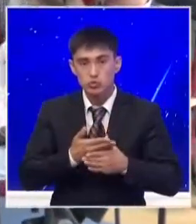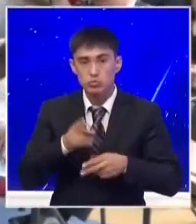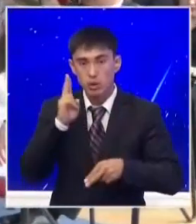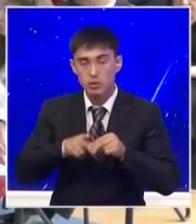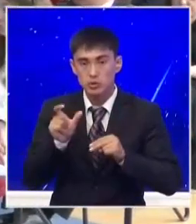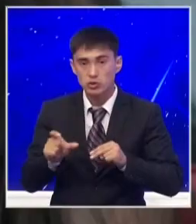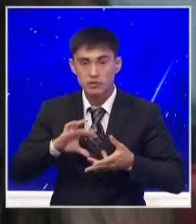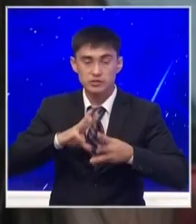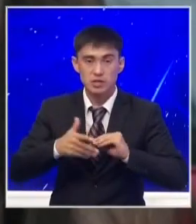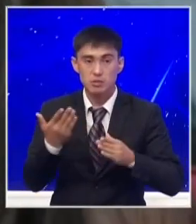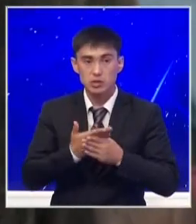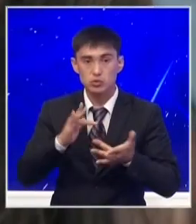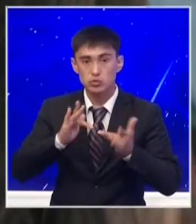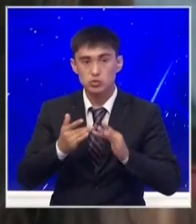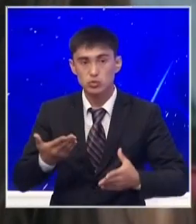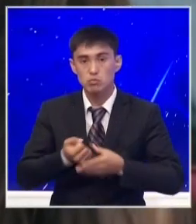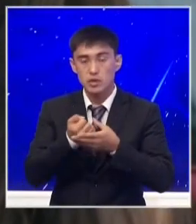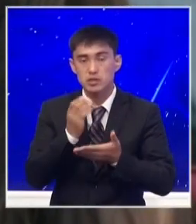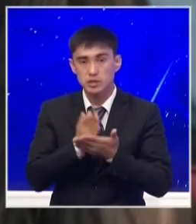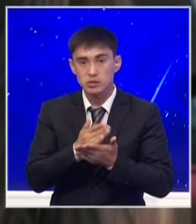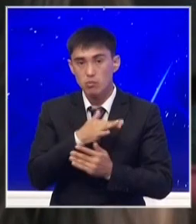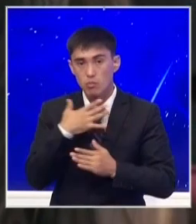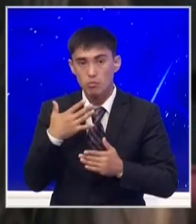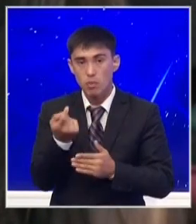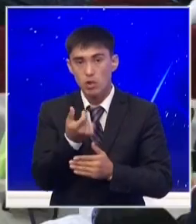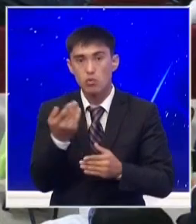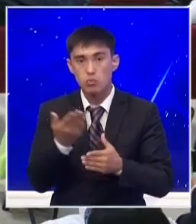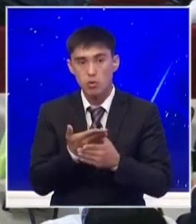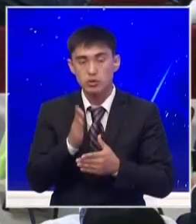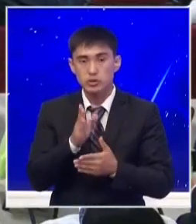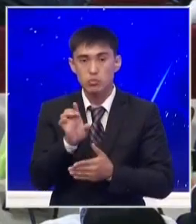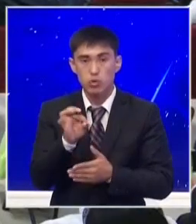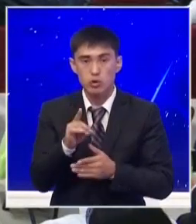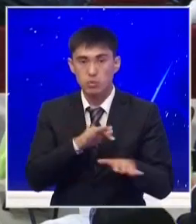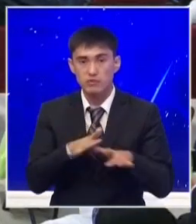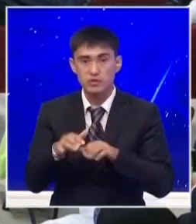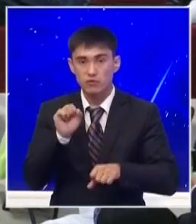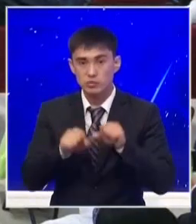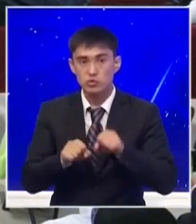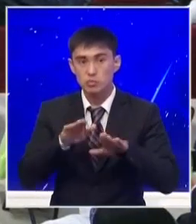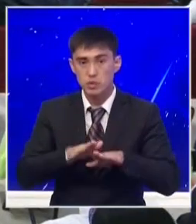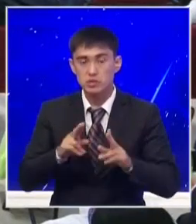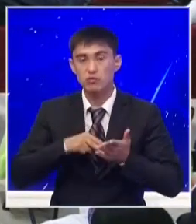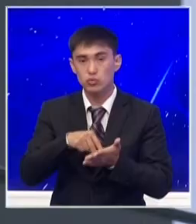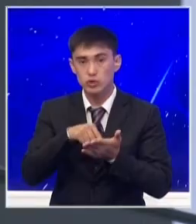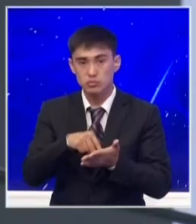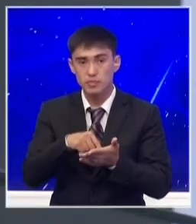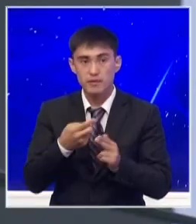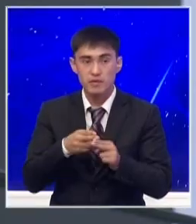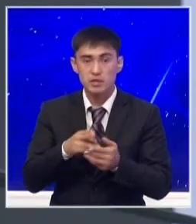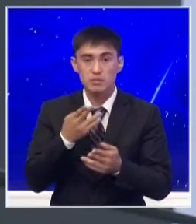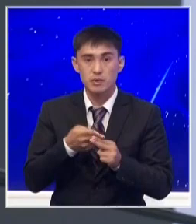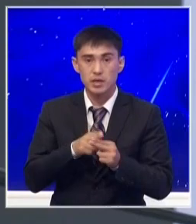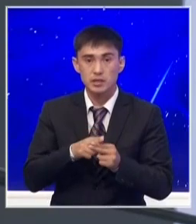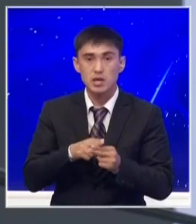в целом оказывают социальную поддержку. Немалую помощь блогеры проявляют и в продвижении возможностей местного туризма. В этом ключе